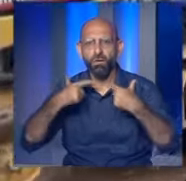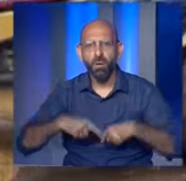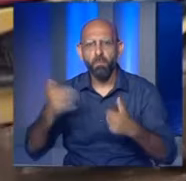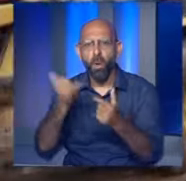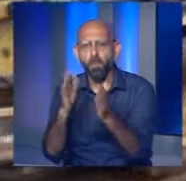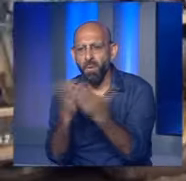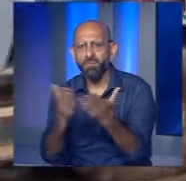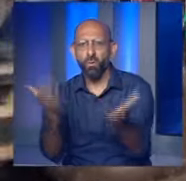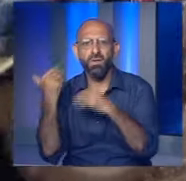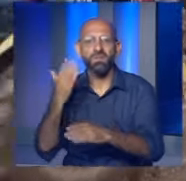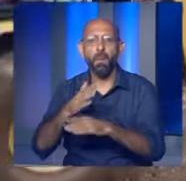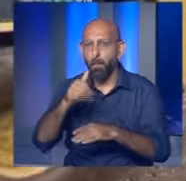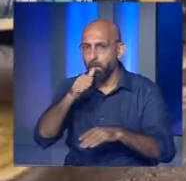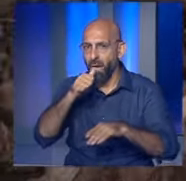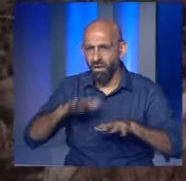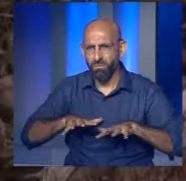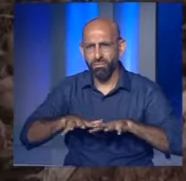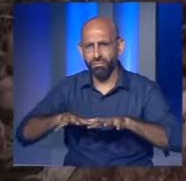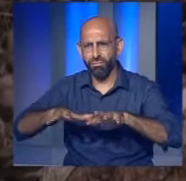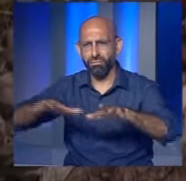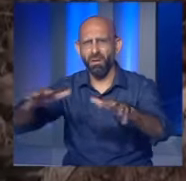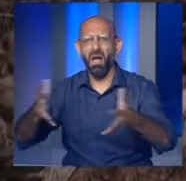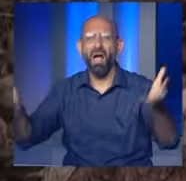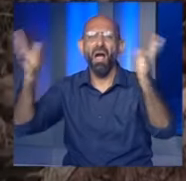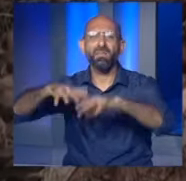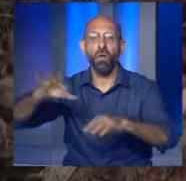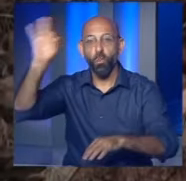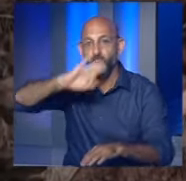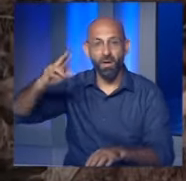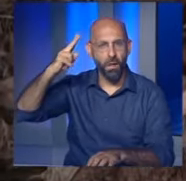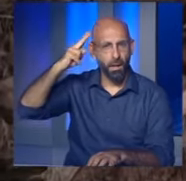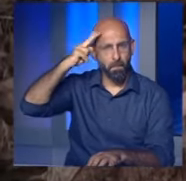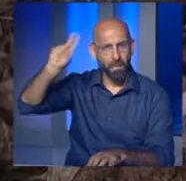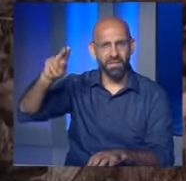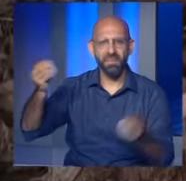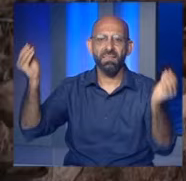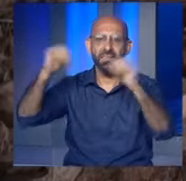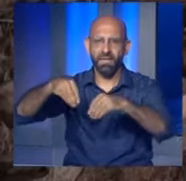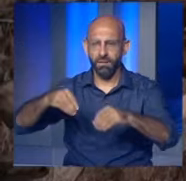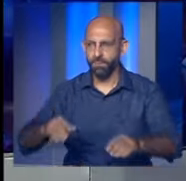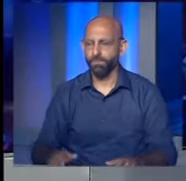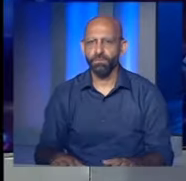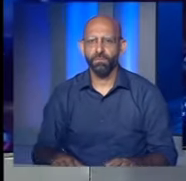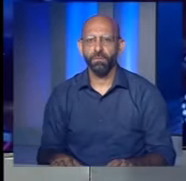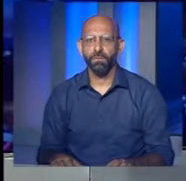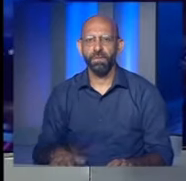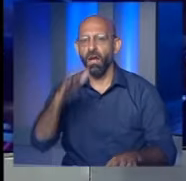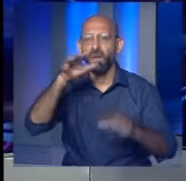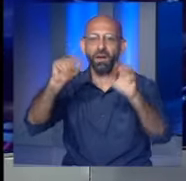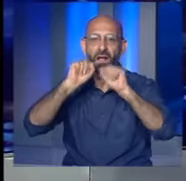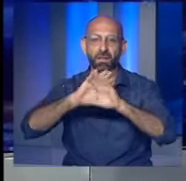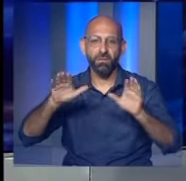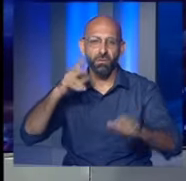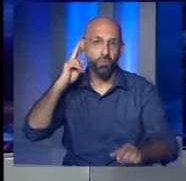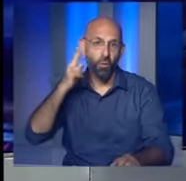منازلهم حاملين بعضا من اغراضهم الشخصيه بعدما جرفه المياه ممتلكاتهم مشاهدينا